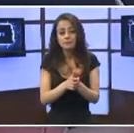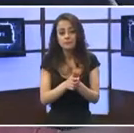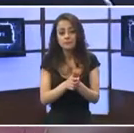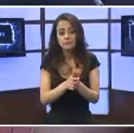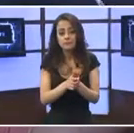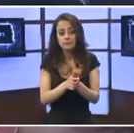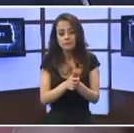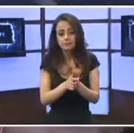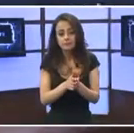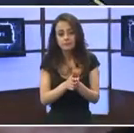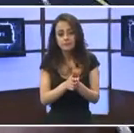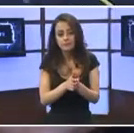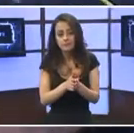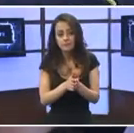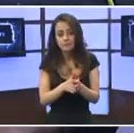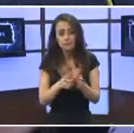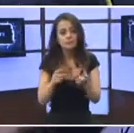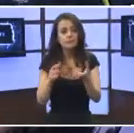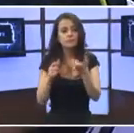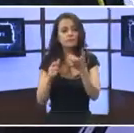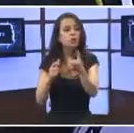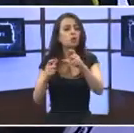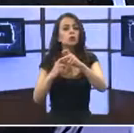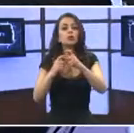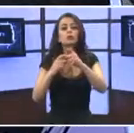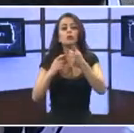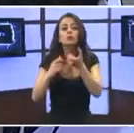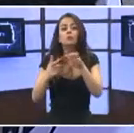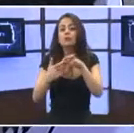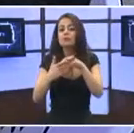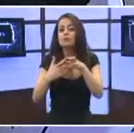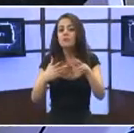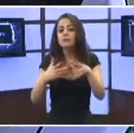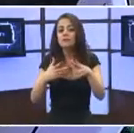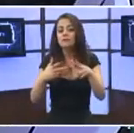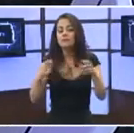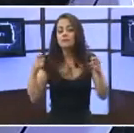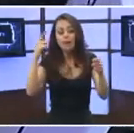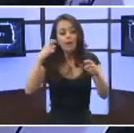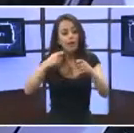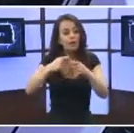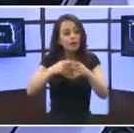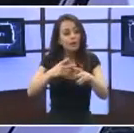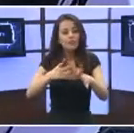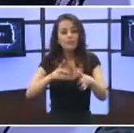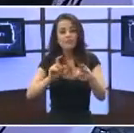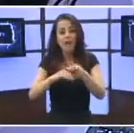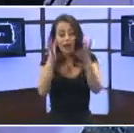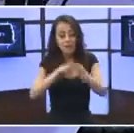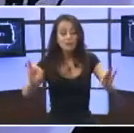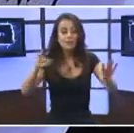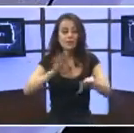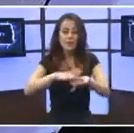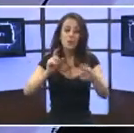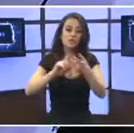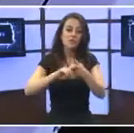geleceğiz, Uğur'a başkanımızın anlaştım. Çok vakti olmadığı için. Satacak şimdi. Uğur'a geleceğiz. Şimdi Uğur'a zaten hazırlık yapıyoruz. Sergi